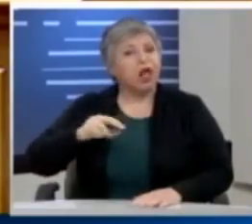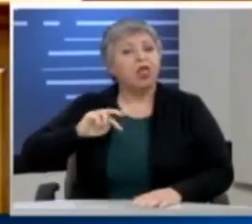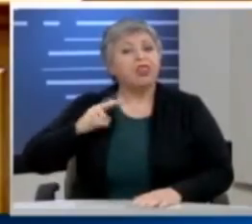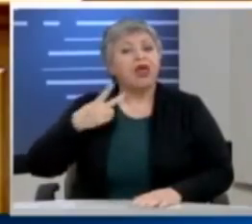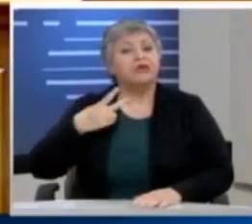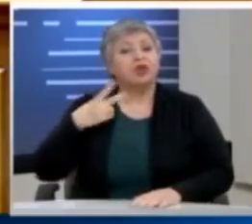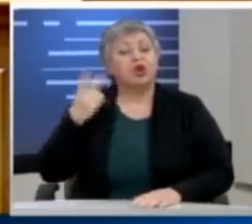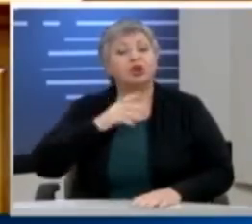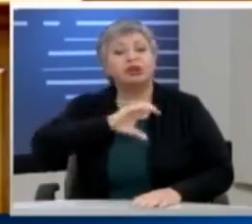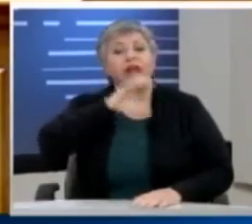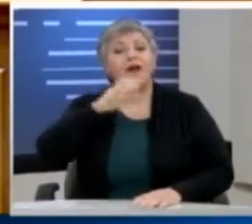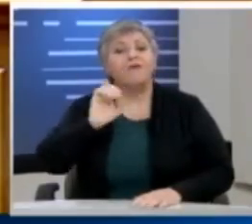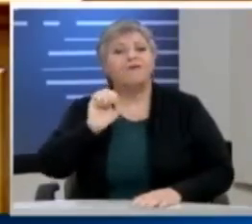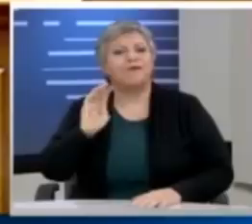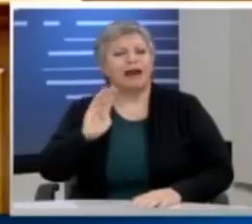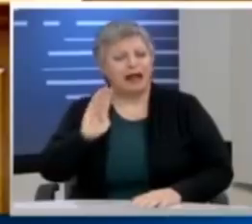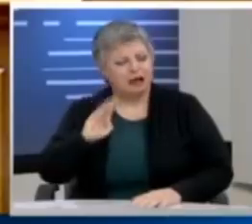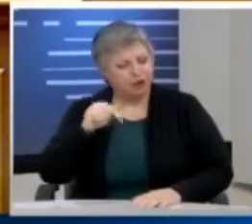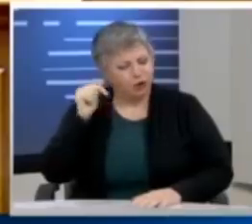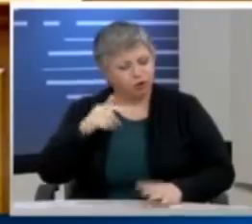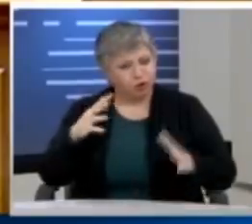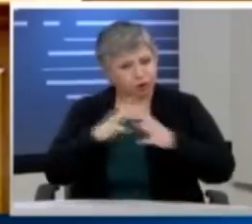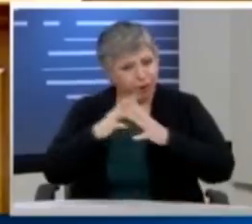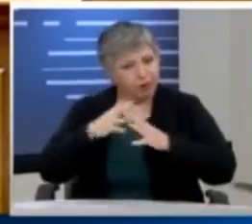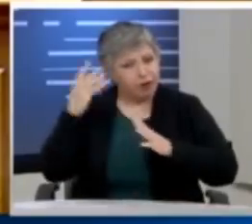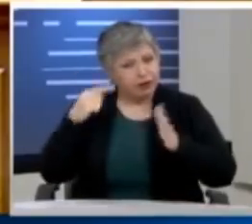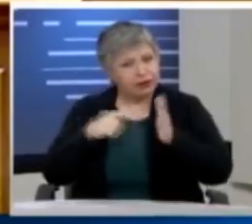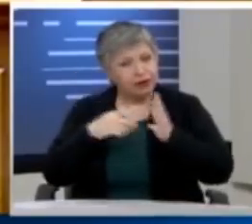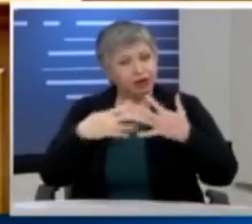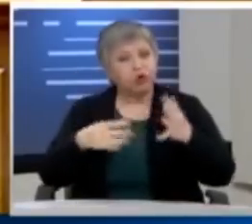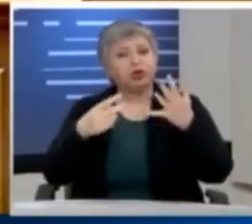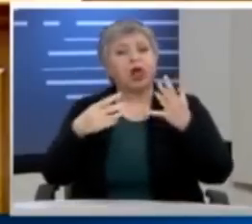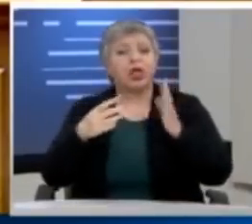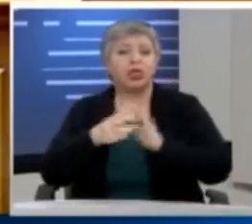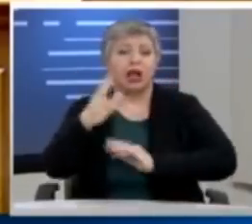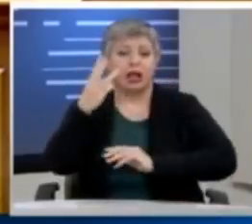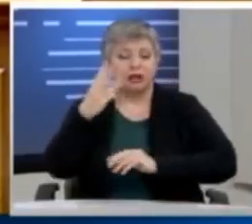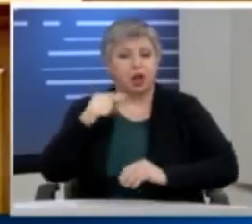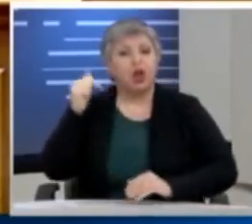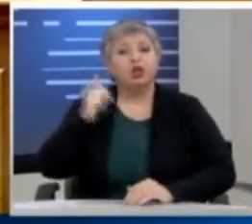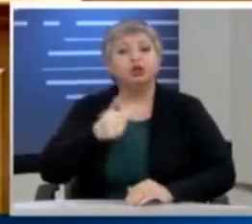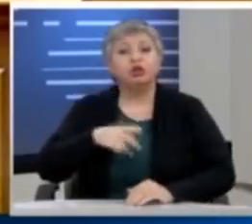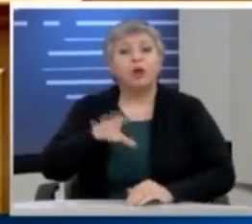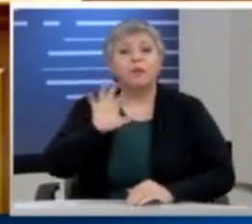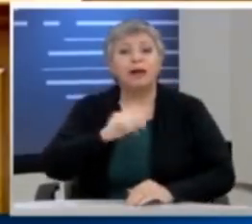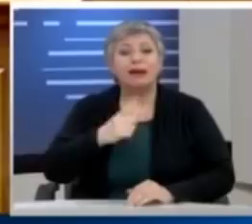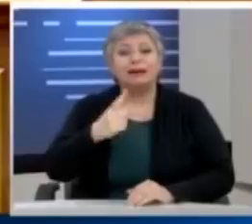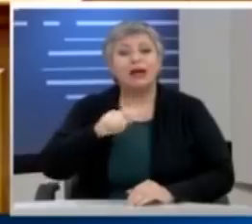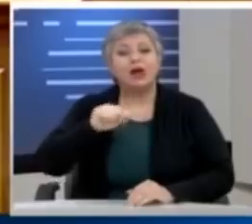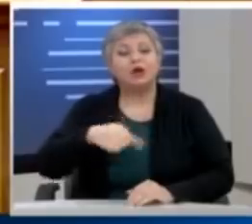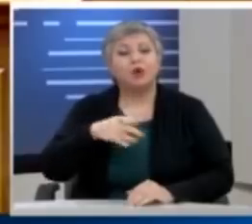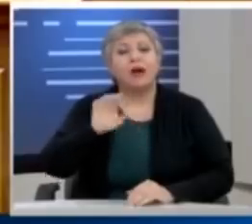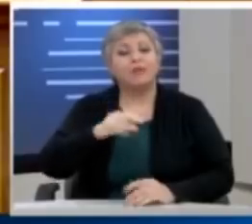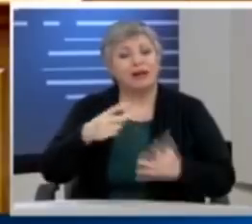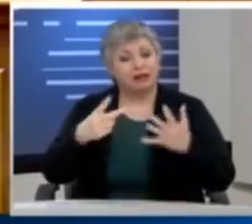Πολέμου και την υπογραφή της συνθήκης του Βουκουρεστίου του 2013, η Ελλάδα πήρε από αυτά τα εδάφη το 51,57%, η